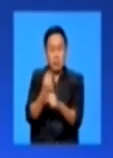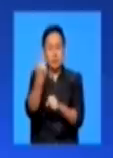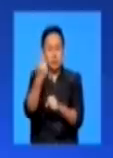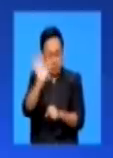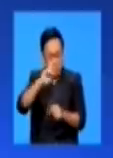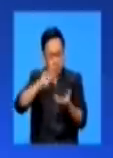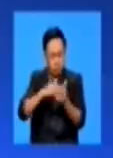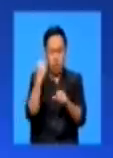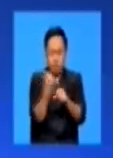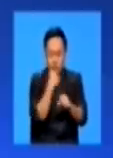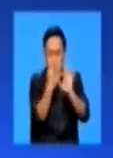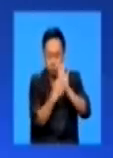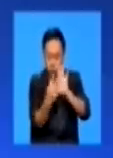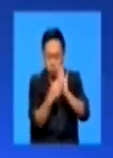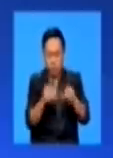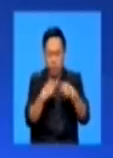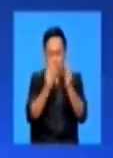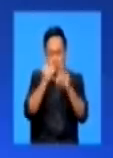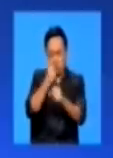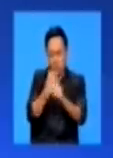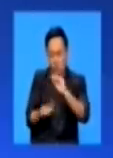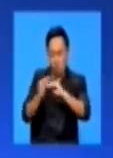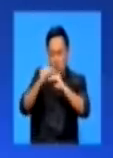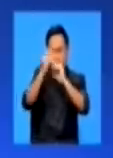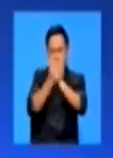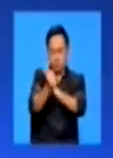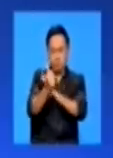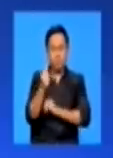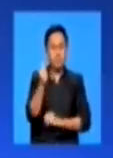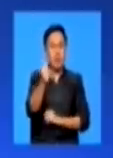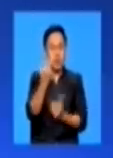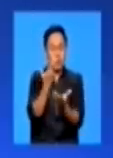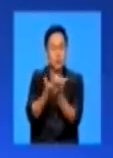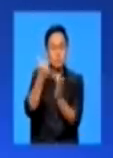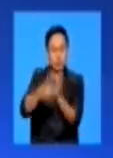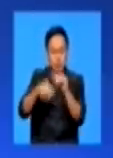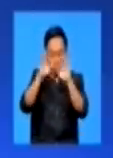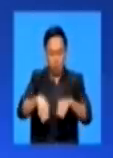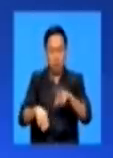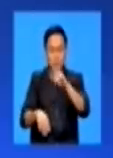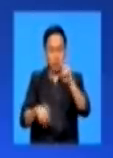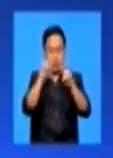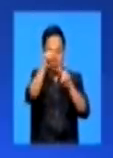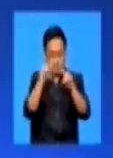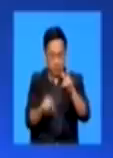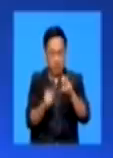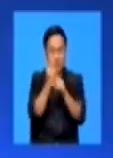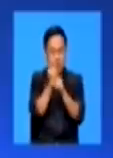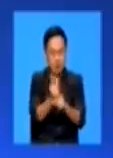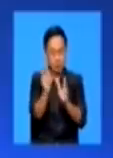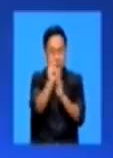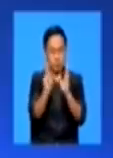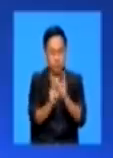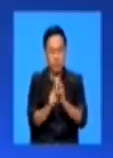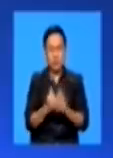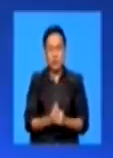จ่ายในการพัฒนาฝีมือแรงงานไปลดหย่อนภาษีได้ร้อยละ200นะครับก็ขอให้ช่วยด้วยนะทั้งนี้